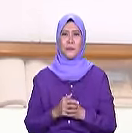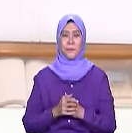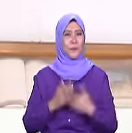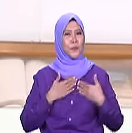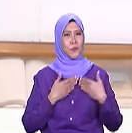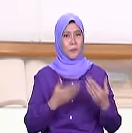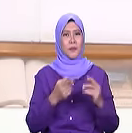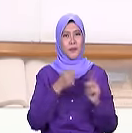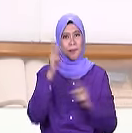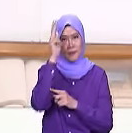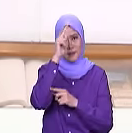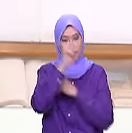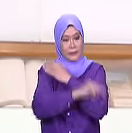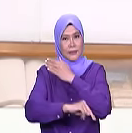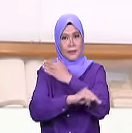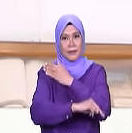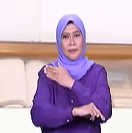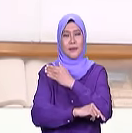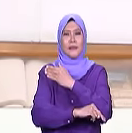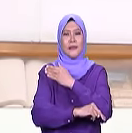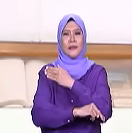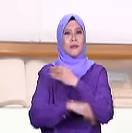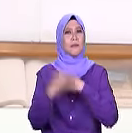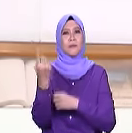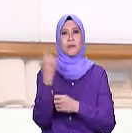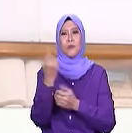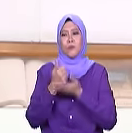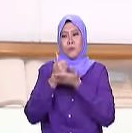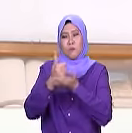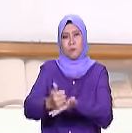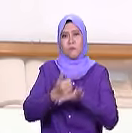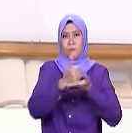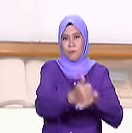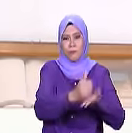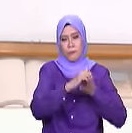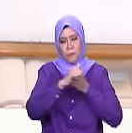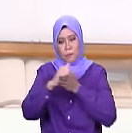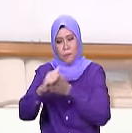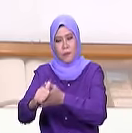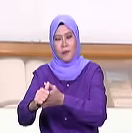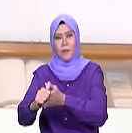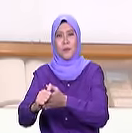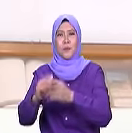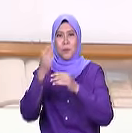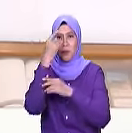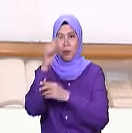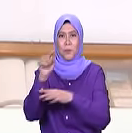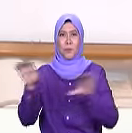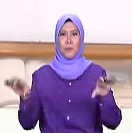komitmen daripada kerajaan negeri yang sentiasa memberikan bantuan dan panduan kepada kita untuk melaksanakan